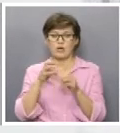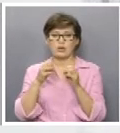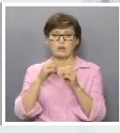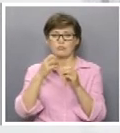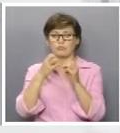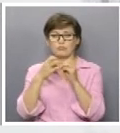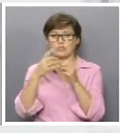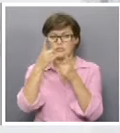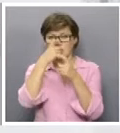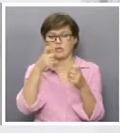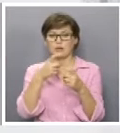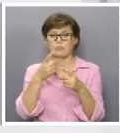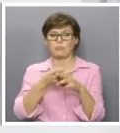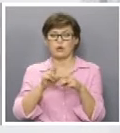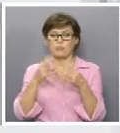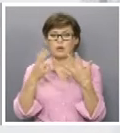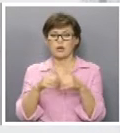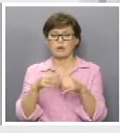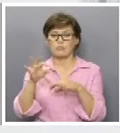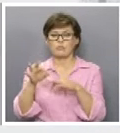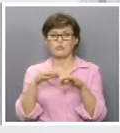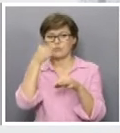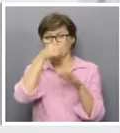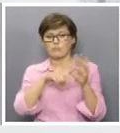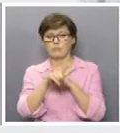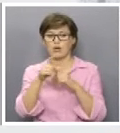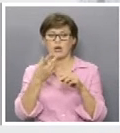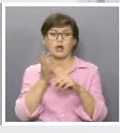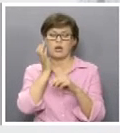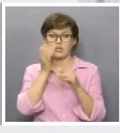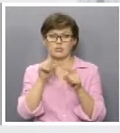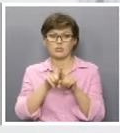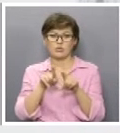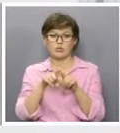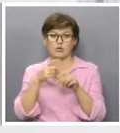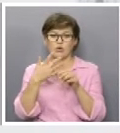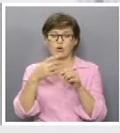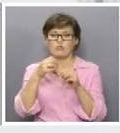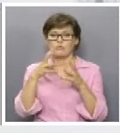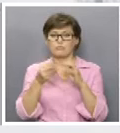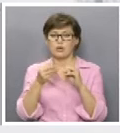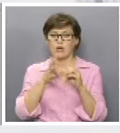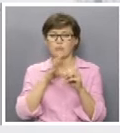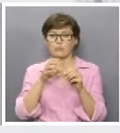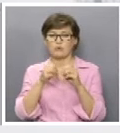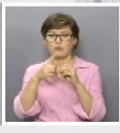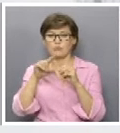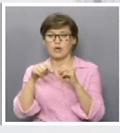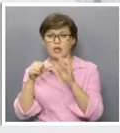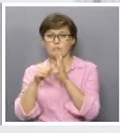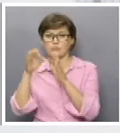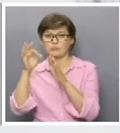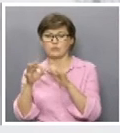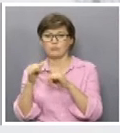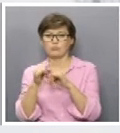статистика комитеті хабарлады. Санаққа жүгінсек, жыл басынан бері қант 13.6%-ға өссе, асатасының бағасы 11.6%-ға